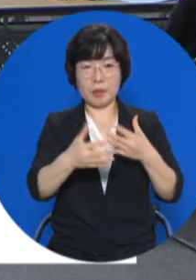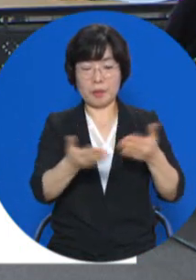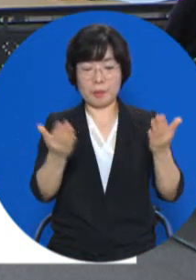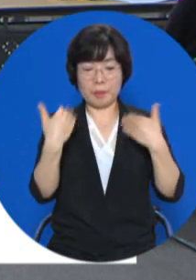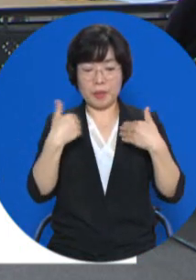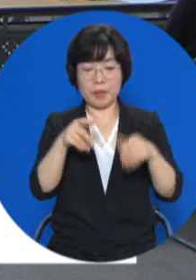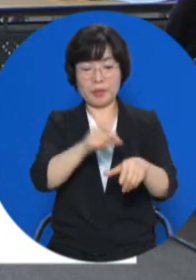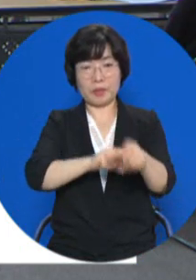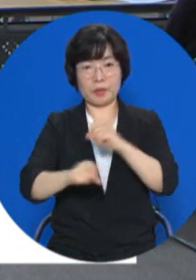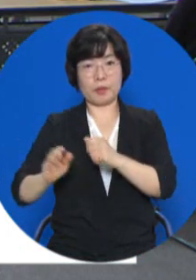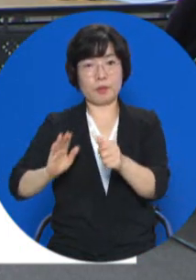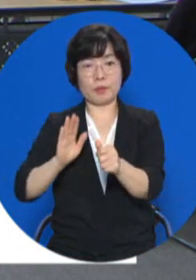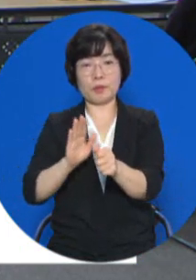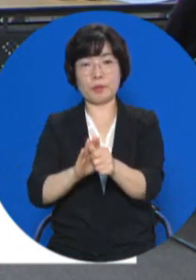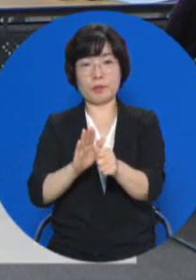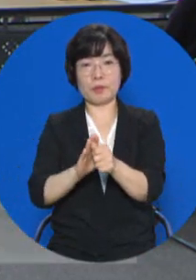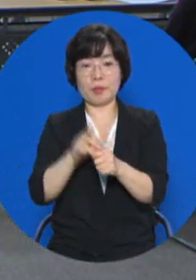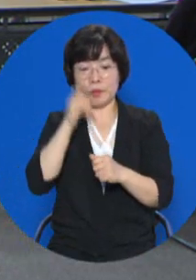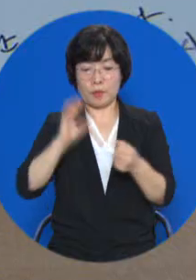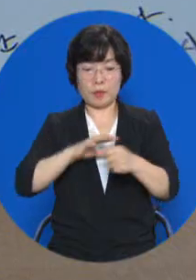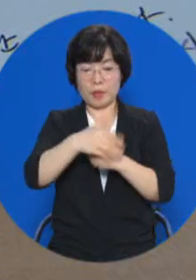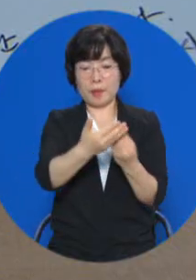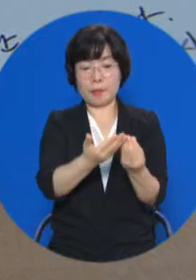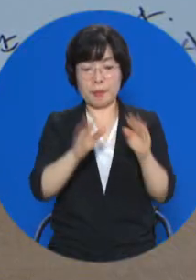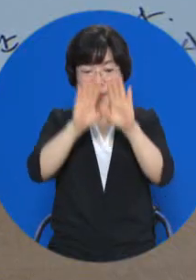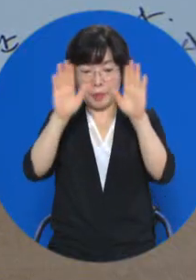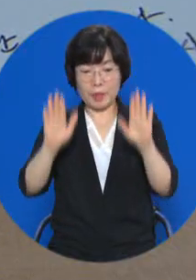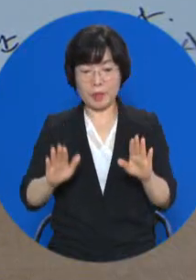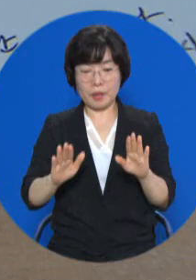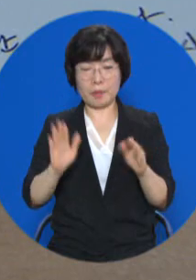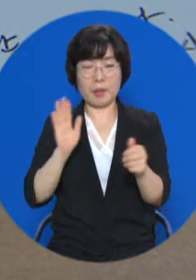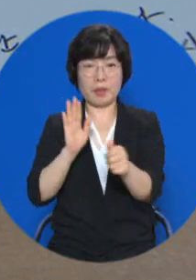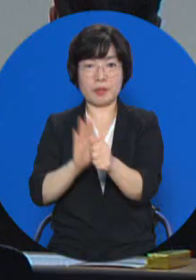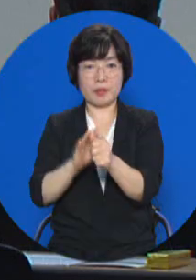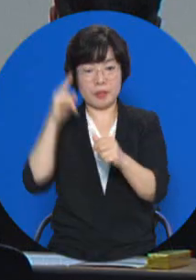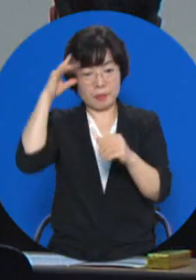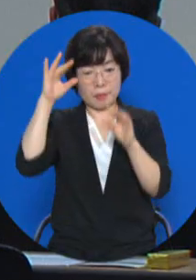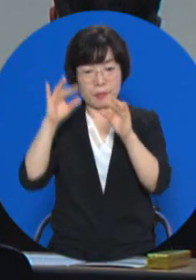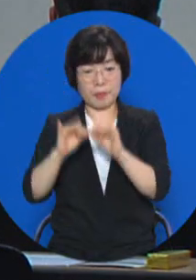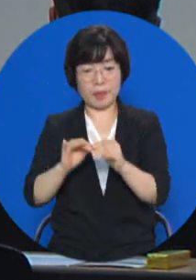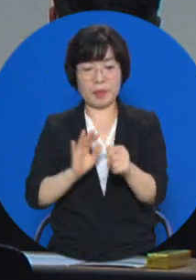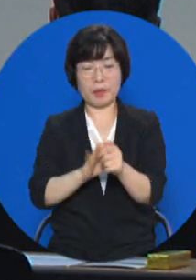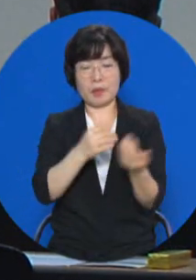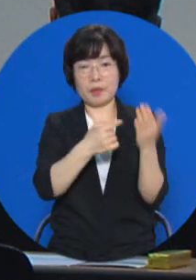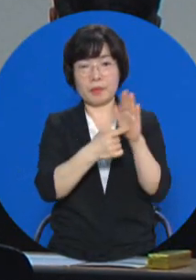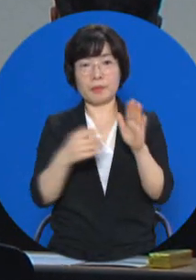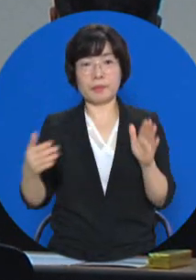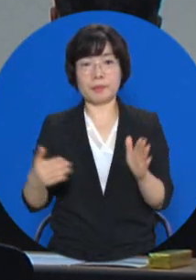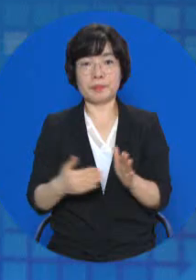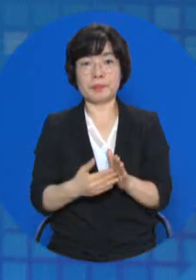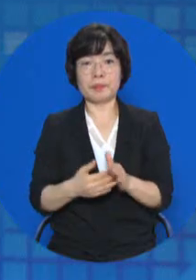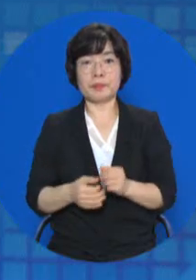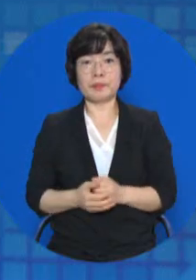유치에 적극 동참하고 여수세계 선박람회 개최를 지지한다는 뜻을 밝혔습니다.